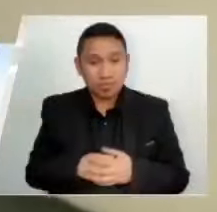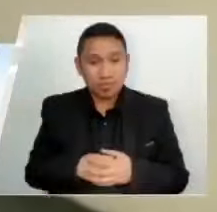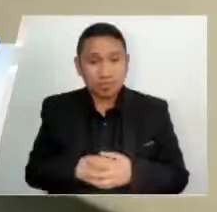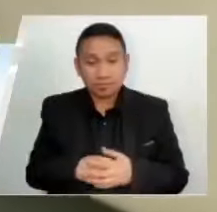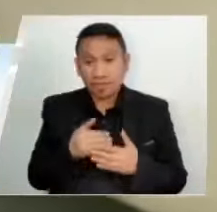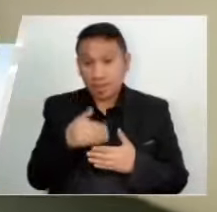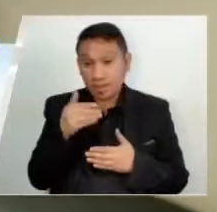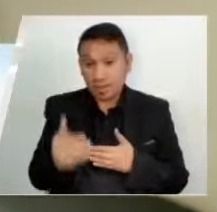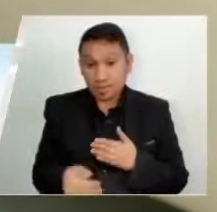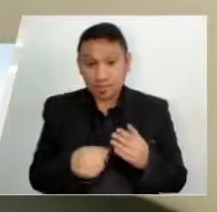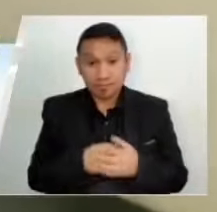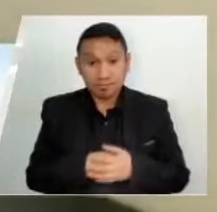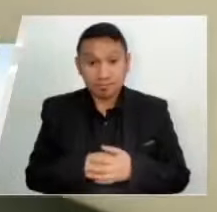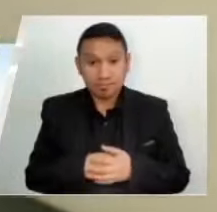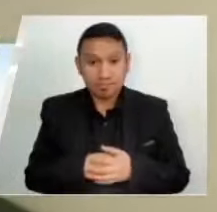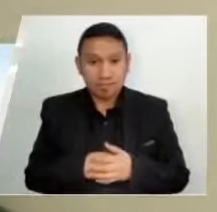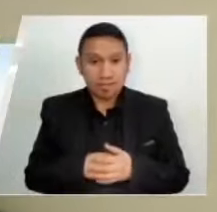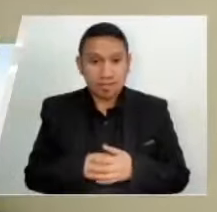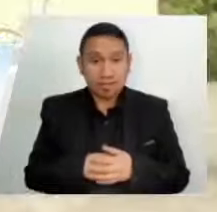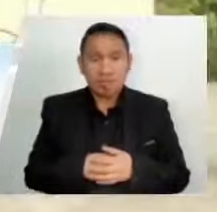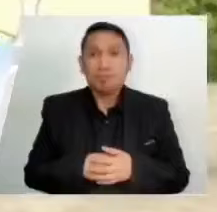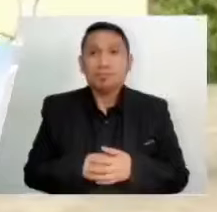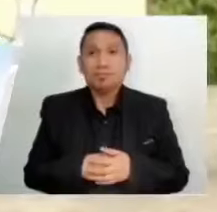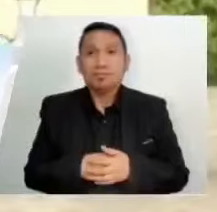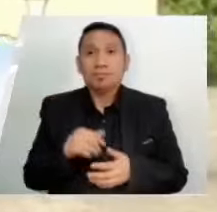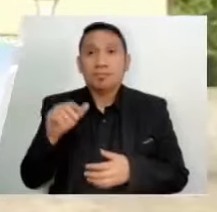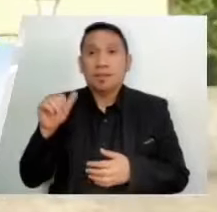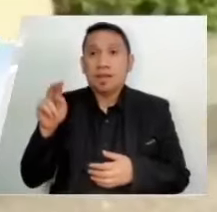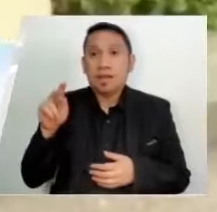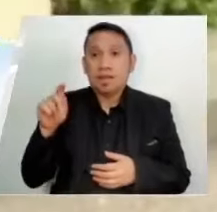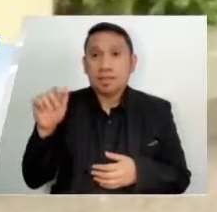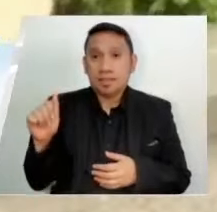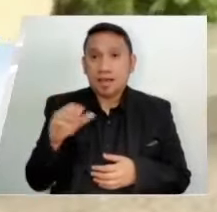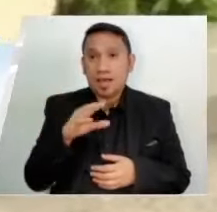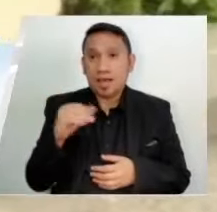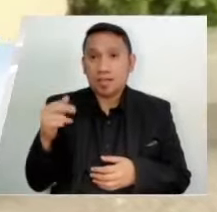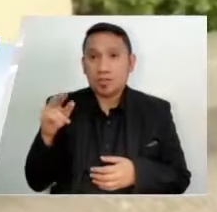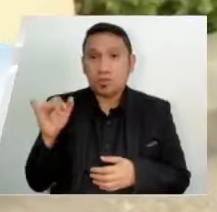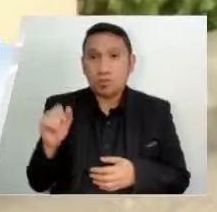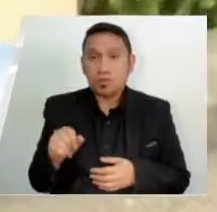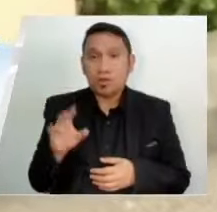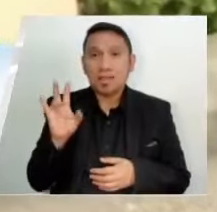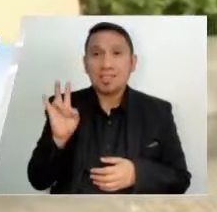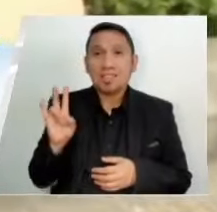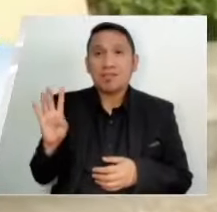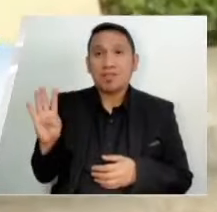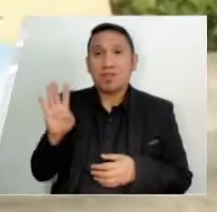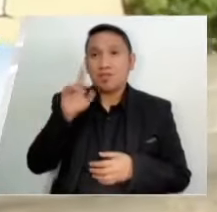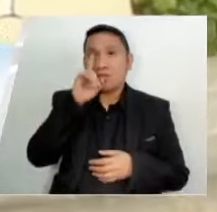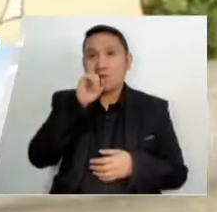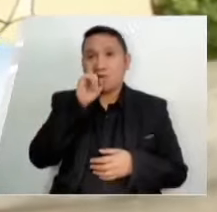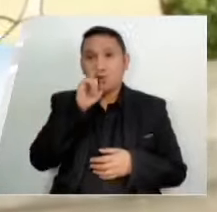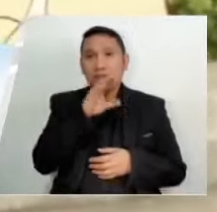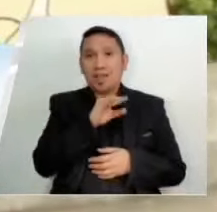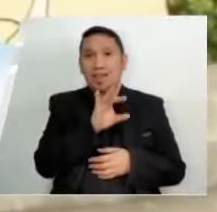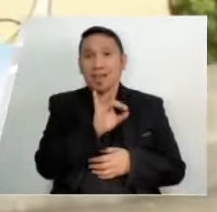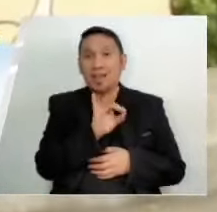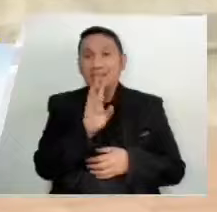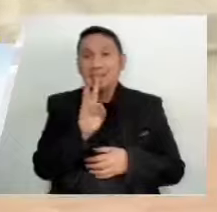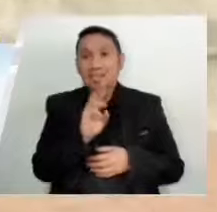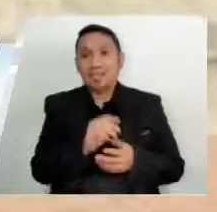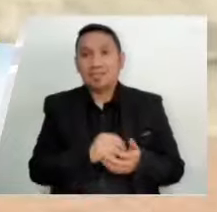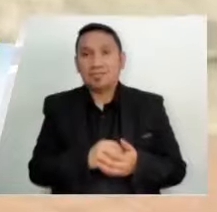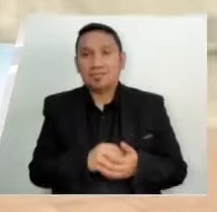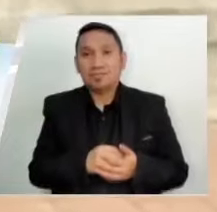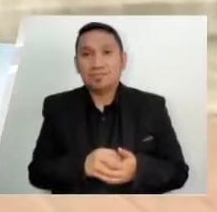Parks Development Committee, sina Anita at Gregorio, 74 years old at 86 years old. Naka-couple shirt pa